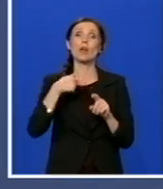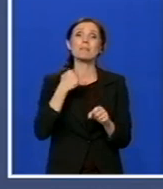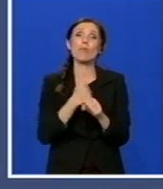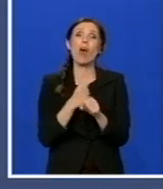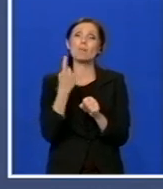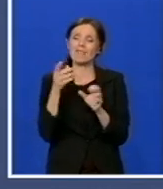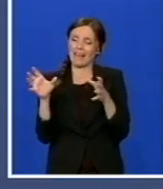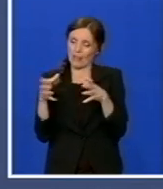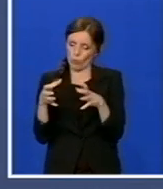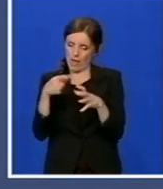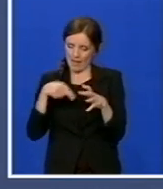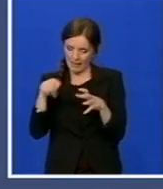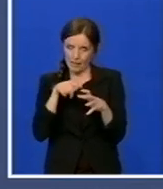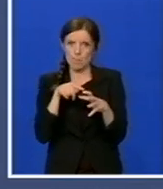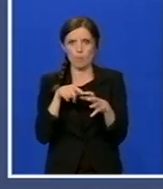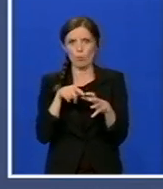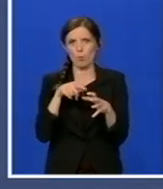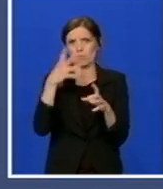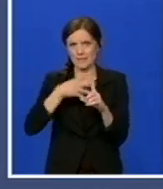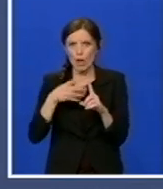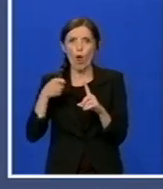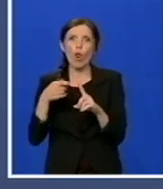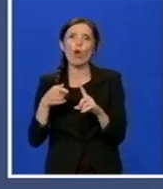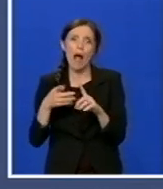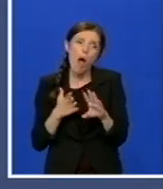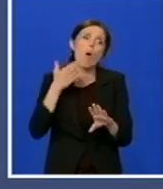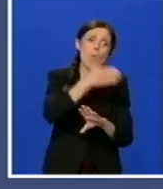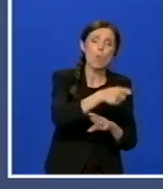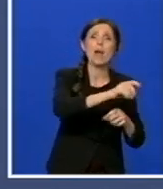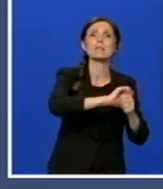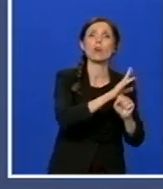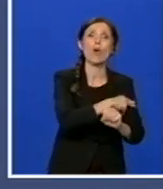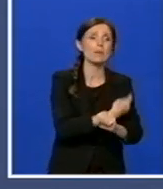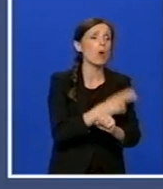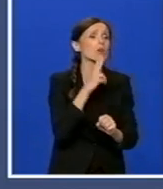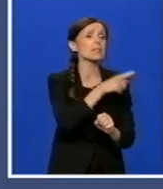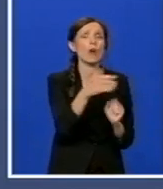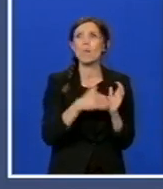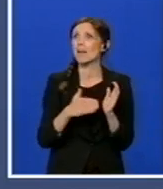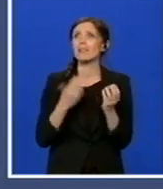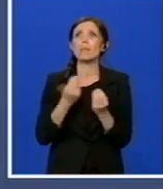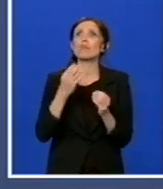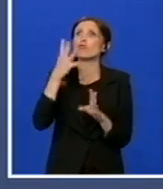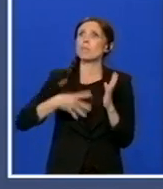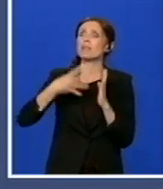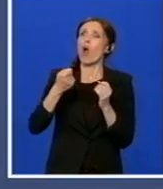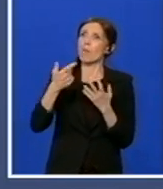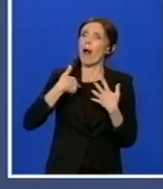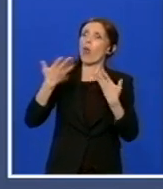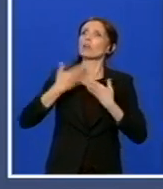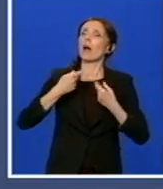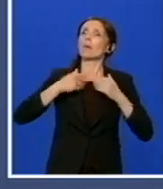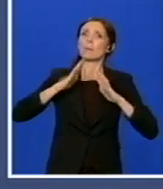ulazi u COVID jedinice i daje psihološku podršku onome koje zatraži. Hvala vam.